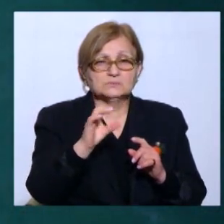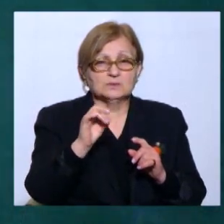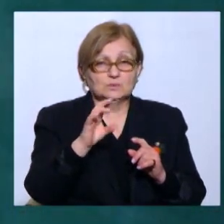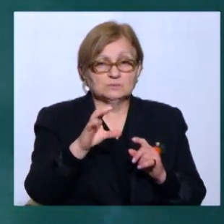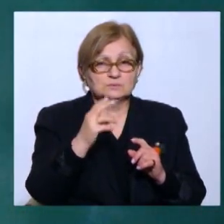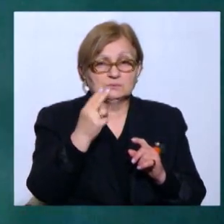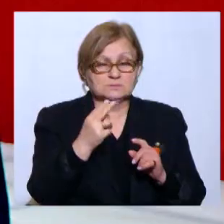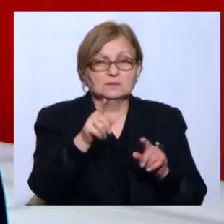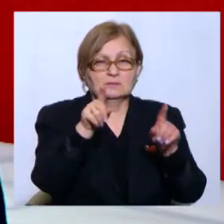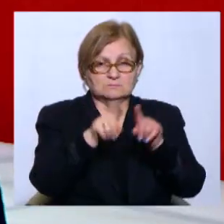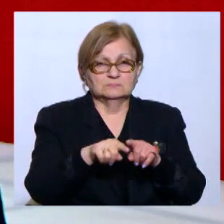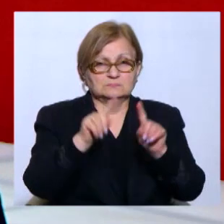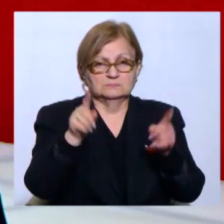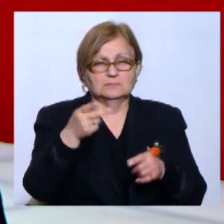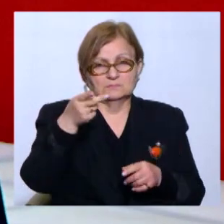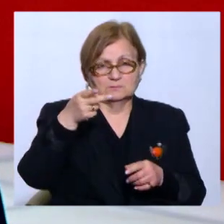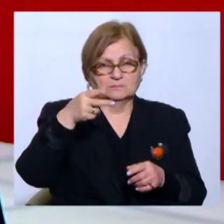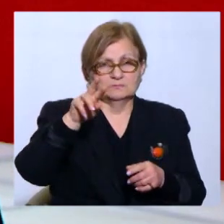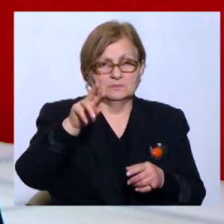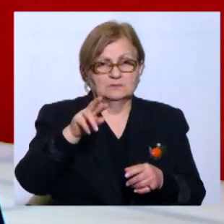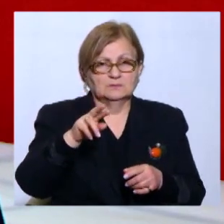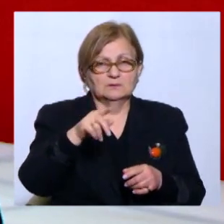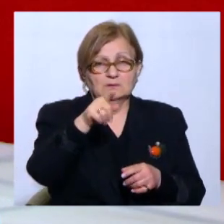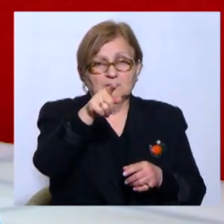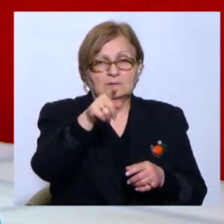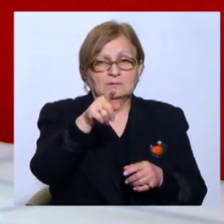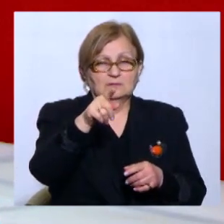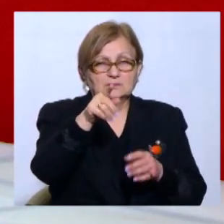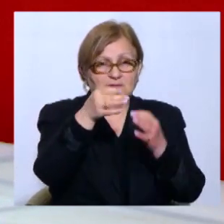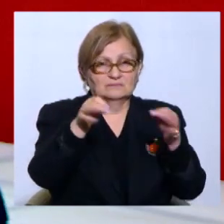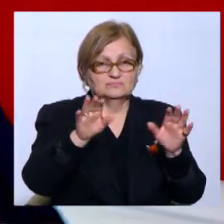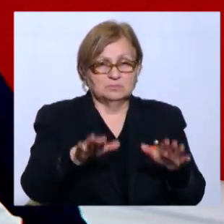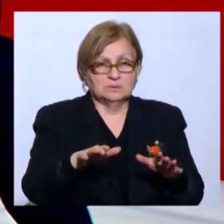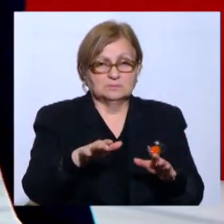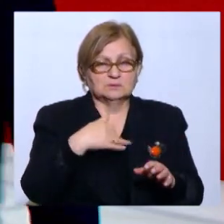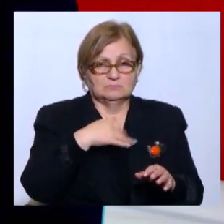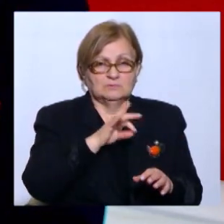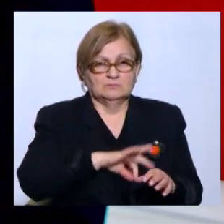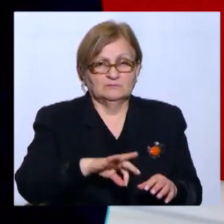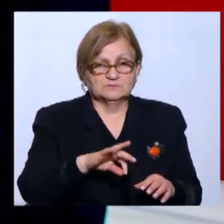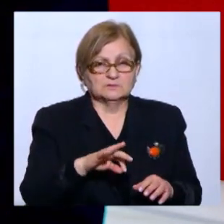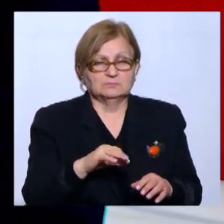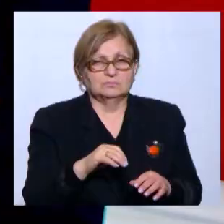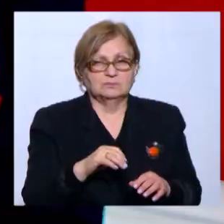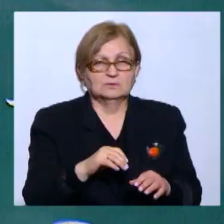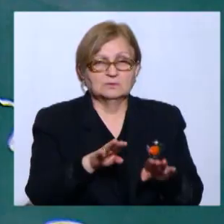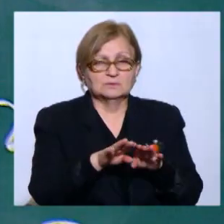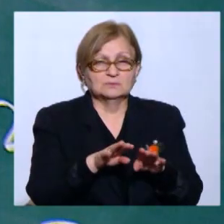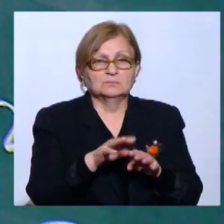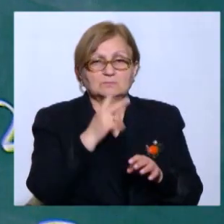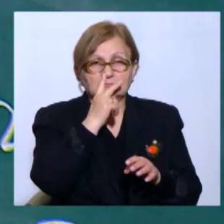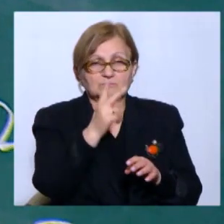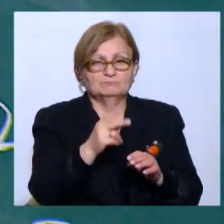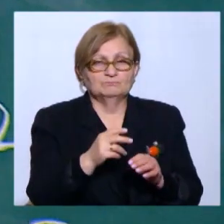da esets ari a kvadratebuli modit visargeblut imit rom ai ak ukve tsashlili gvak ზოგიერთი ტოლობა